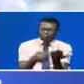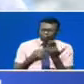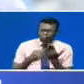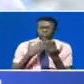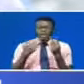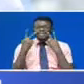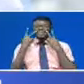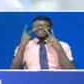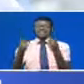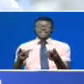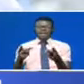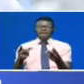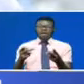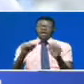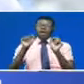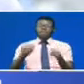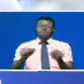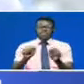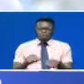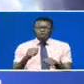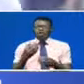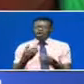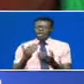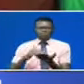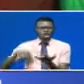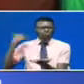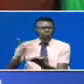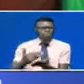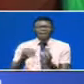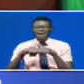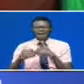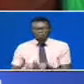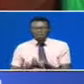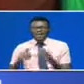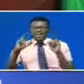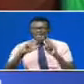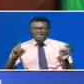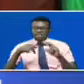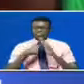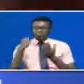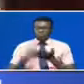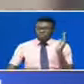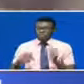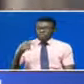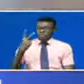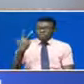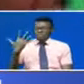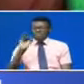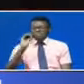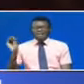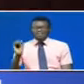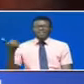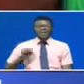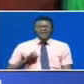kuona tunawezaje sasa kutokomeza kabisa. Tafiti zinabainisha kuwa asilimia 25 ya wasichana